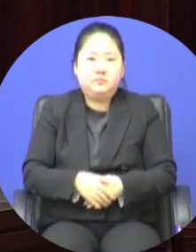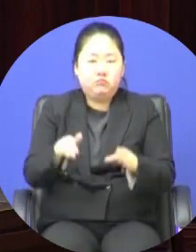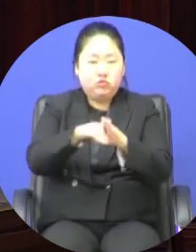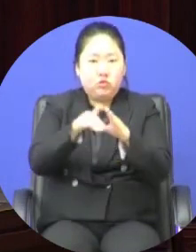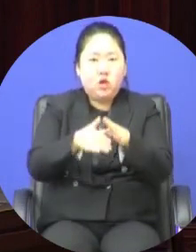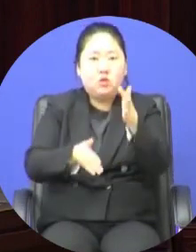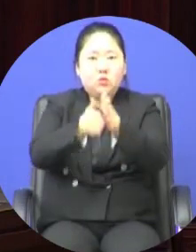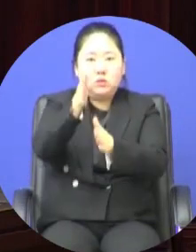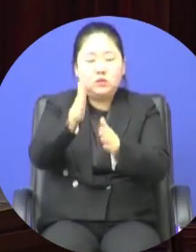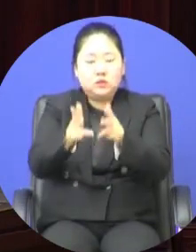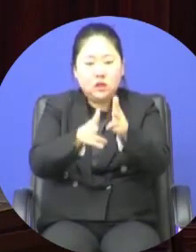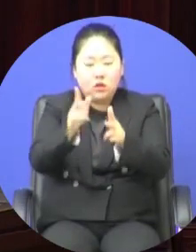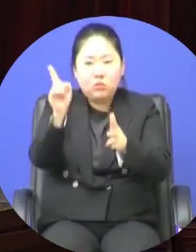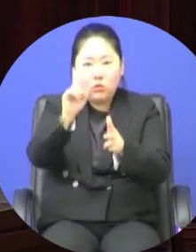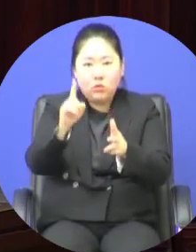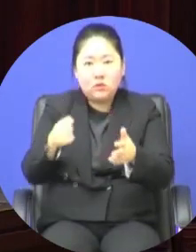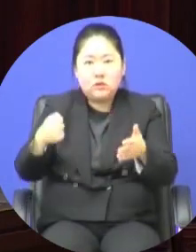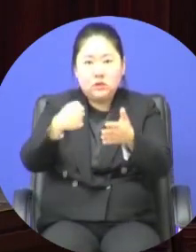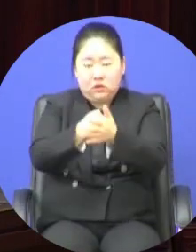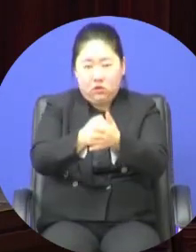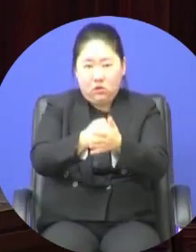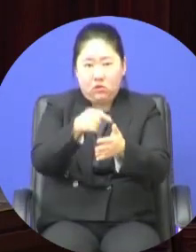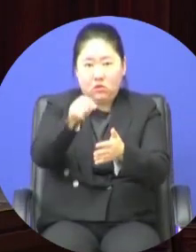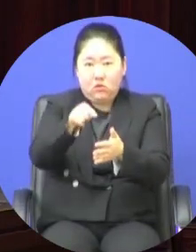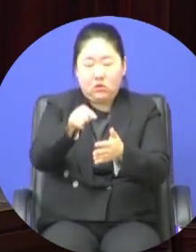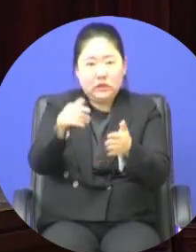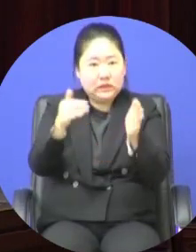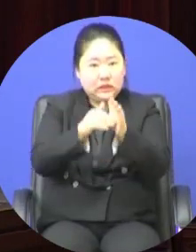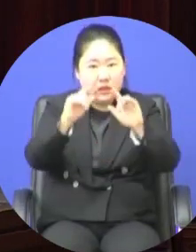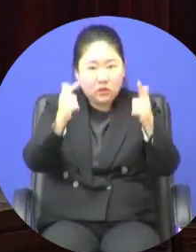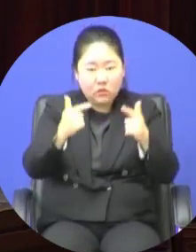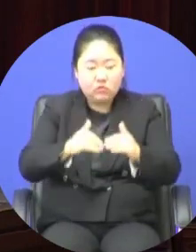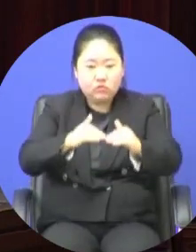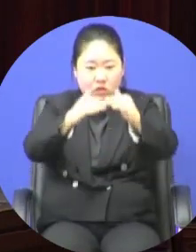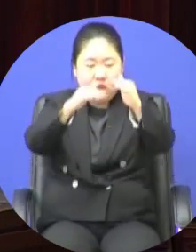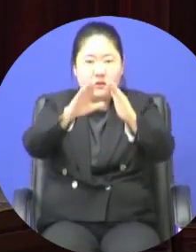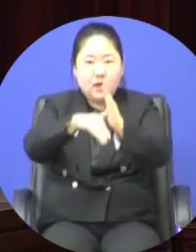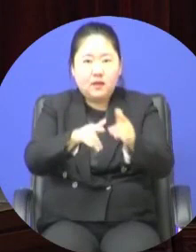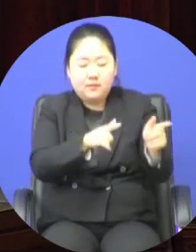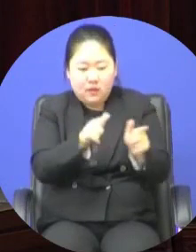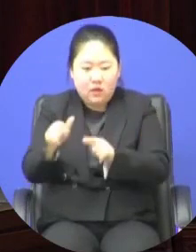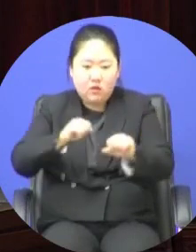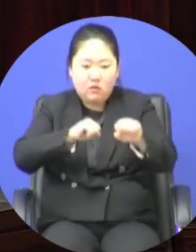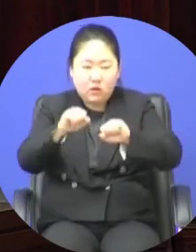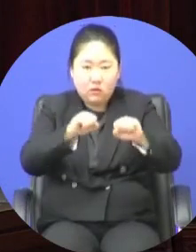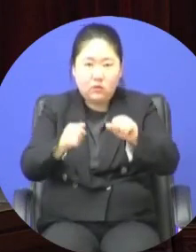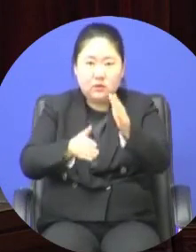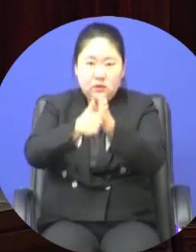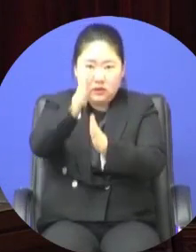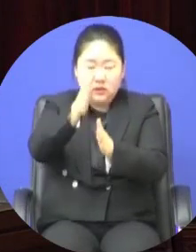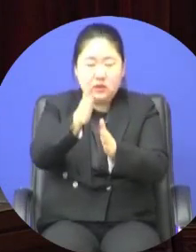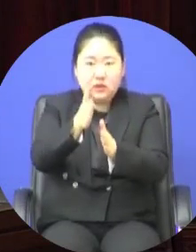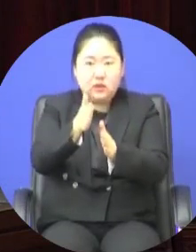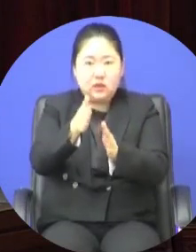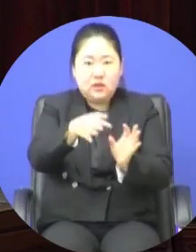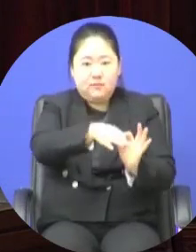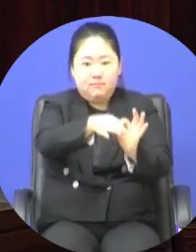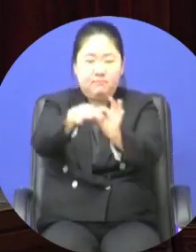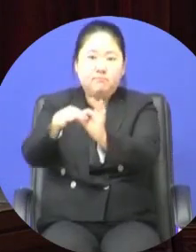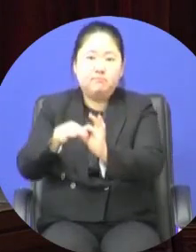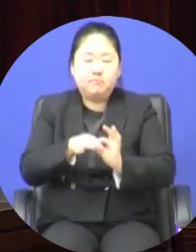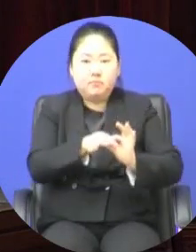문화도시 사업은 단지 지정 자체가 목표가 아닌 추진 과정에서의 다양한 활동과 시도들이 시민의 일상으로